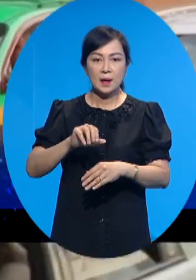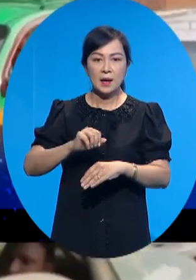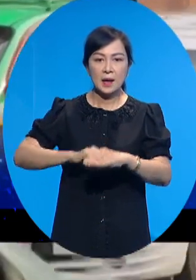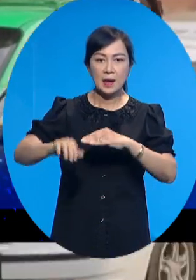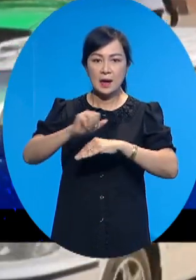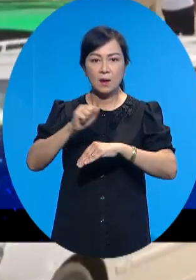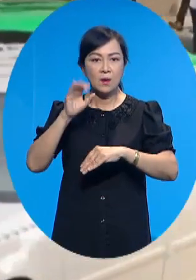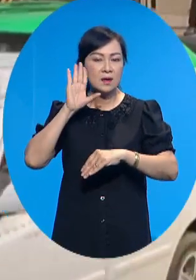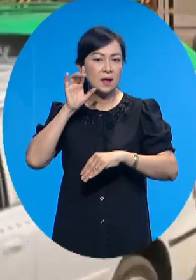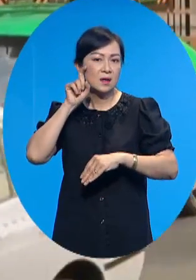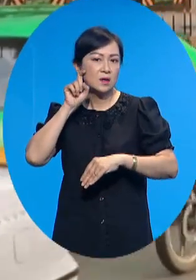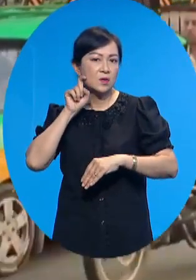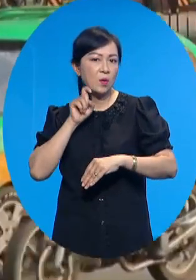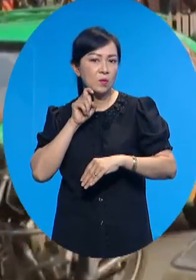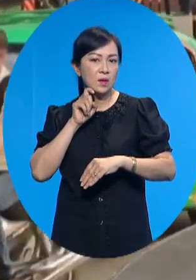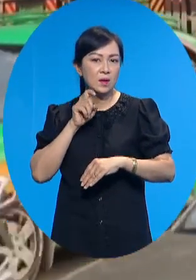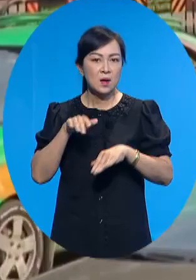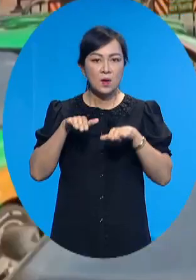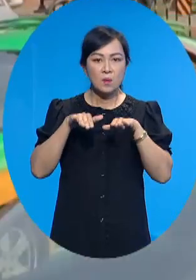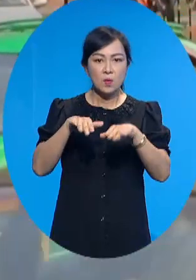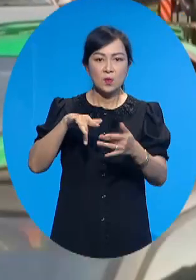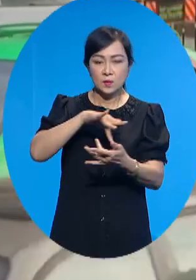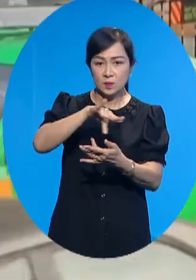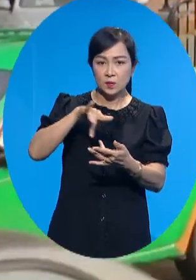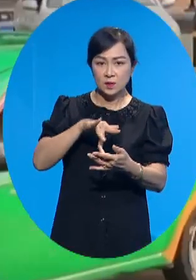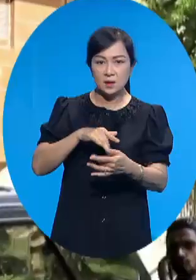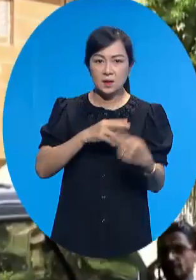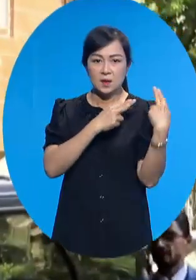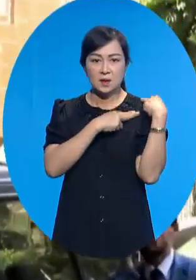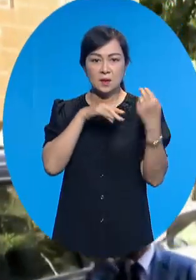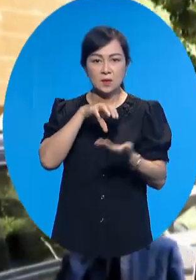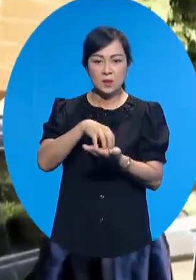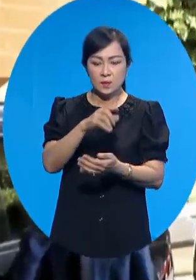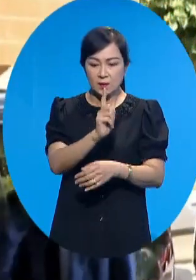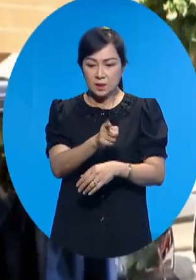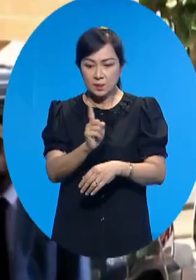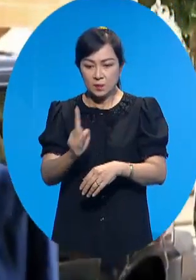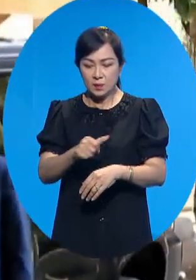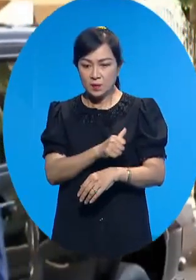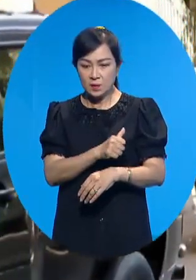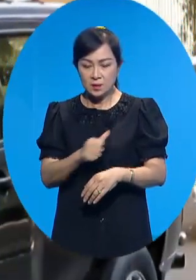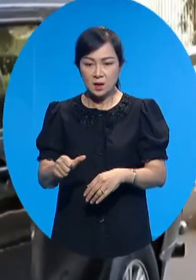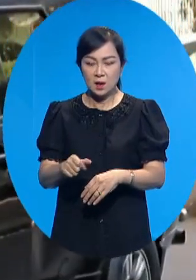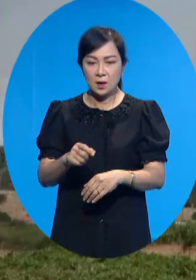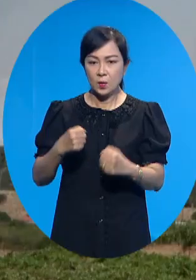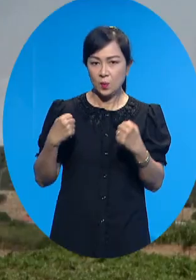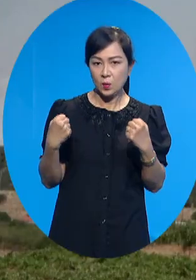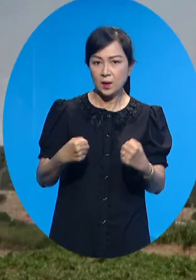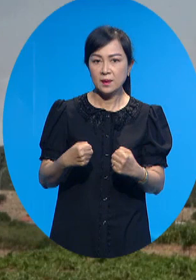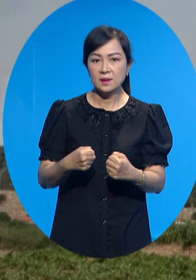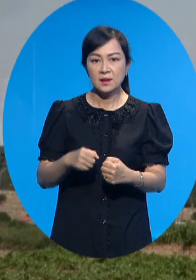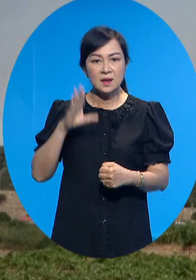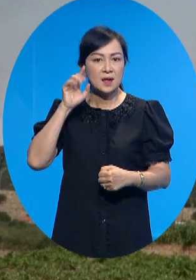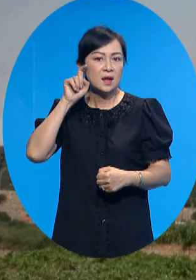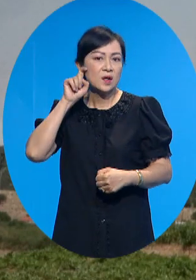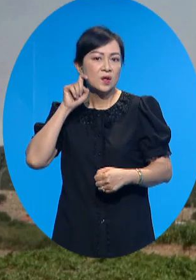với đợt nắng nóng kỷ lục, nhất là khi đang trong mùa cao điểm du lịch, buộc nhà chức trách địa phương phải cảnh báo người dân về các nguy cơ sức khỏe. Nắng nóng